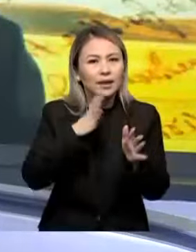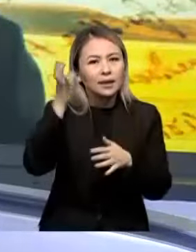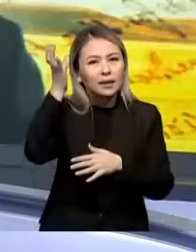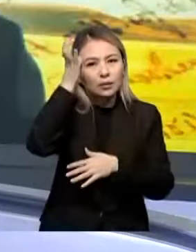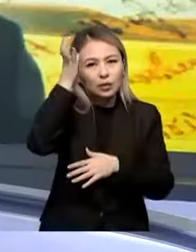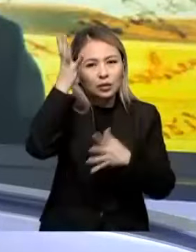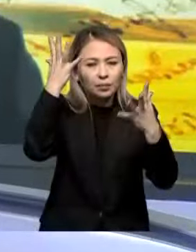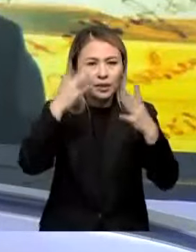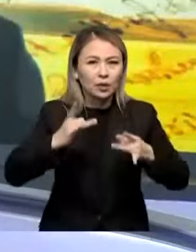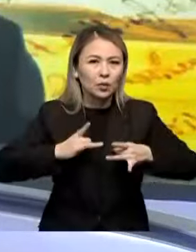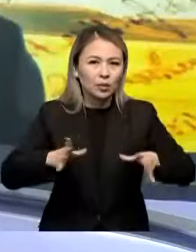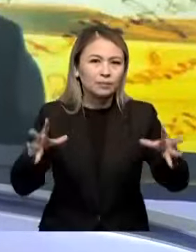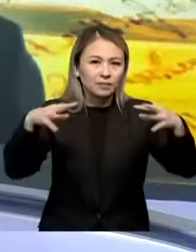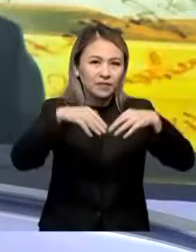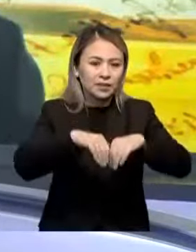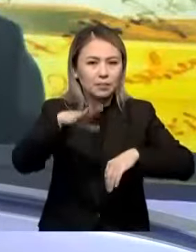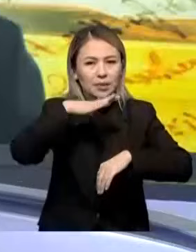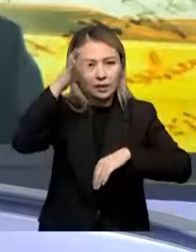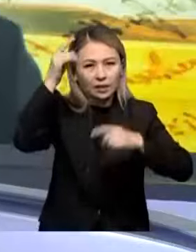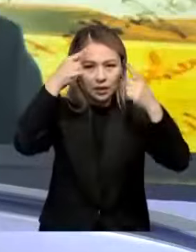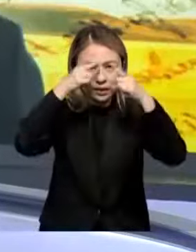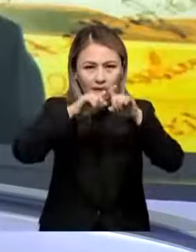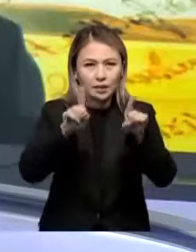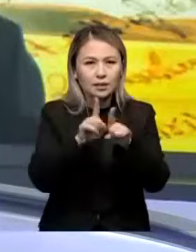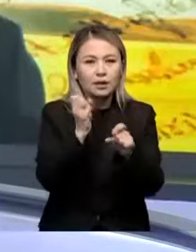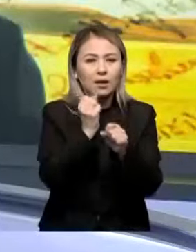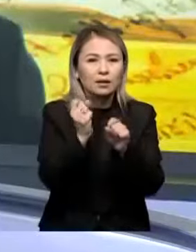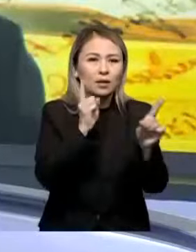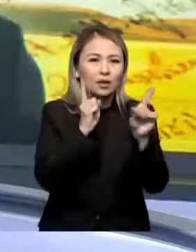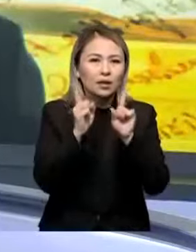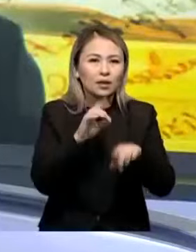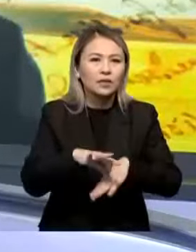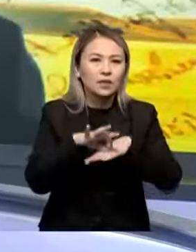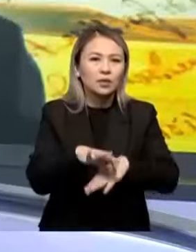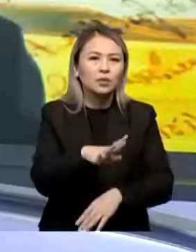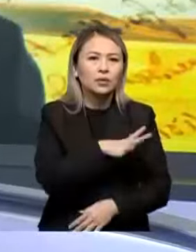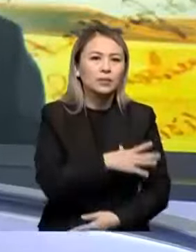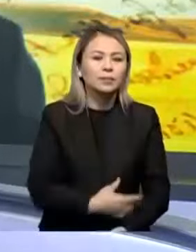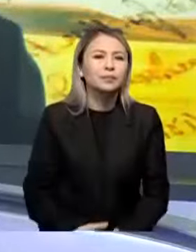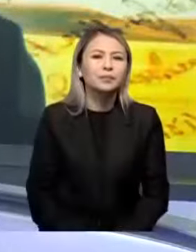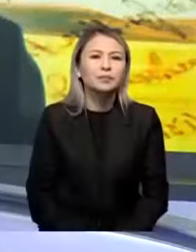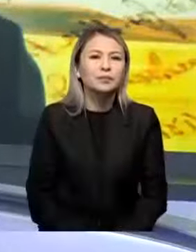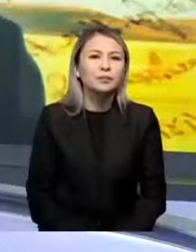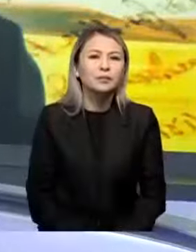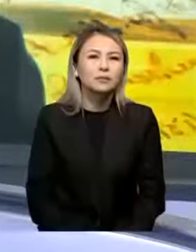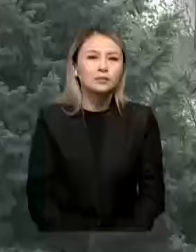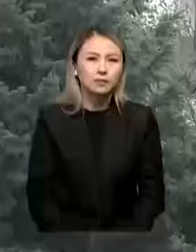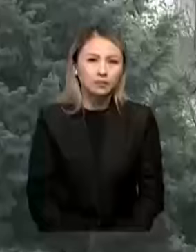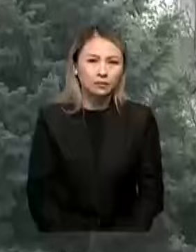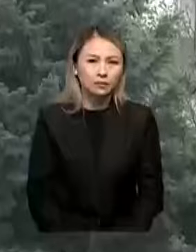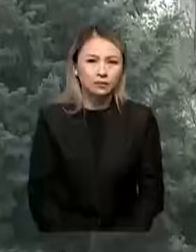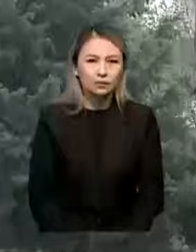мен ғылым күнін бірге тойлады. Ғылым мен технология интеграциясына арналған конференция өтті.